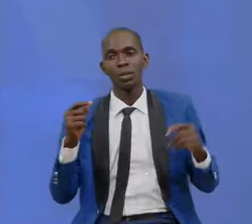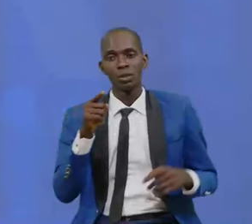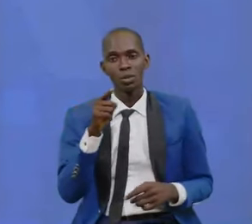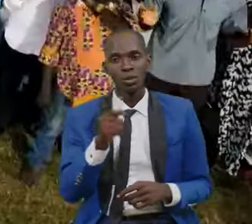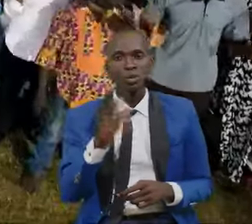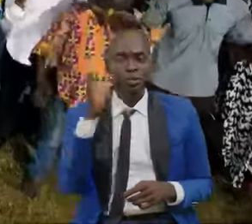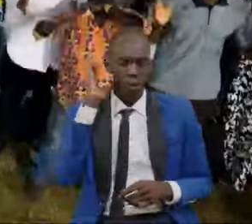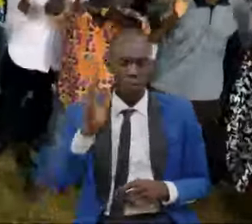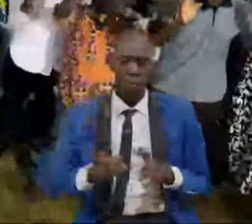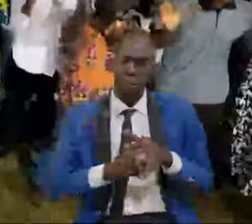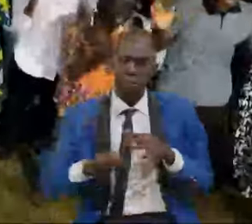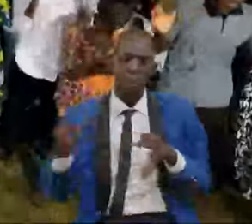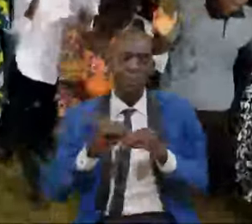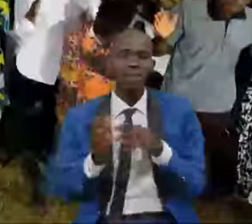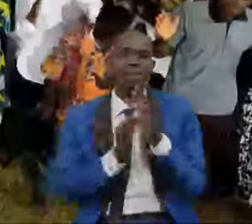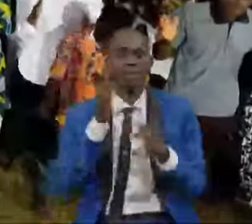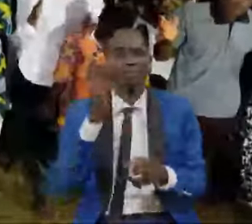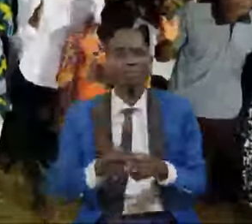Tu vas échapper.